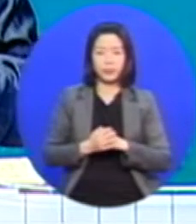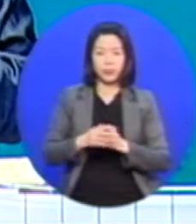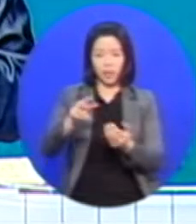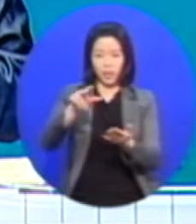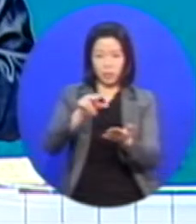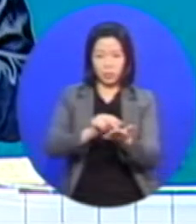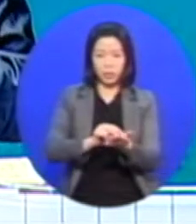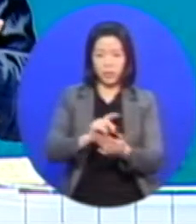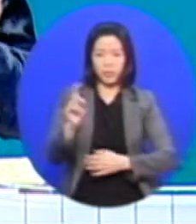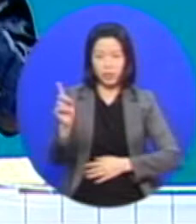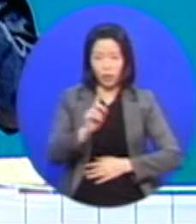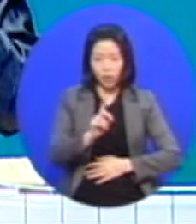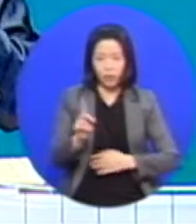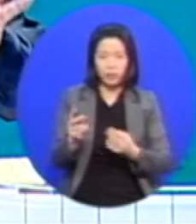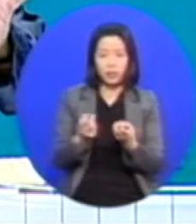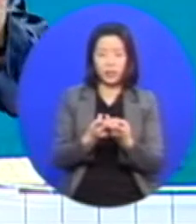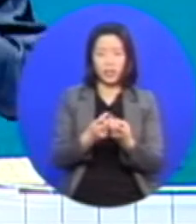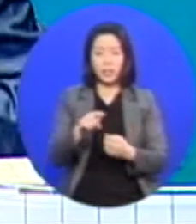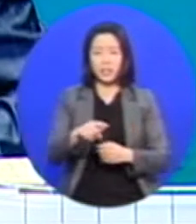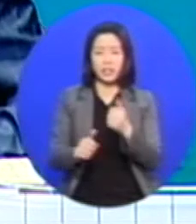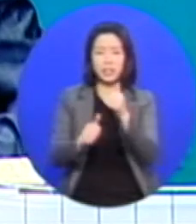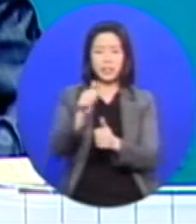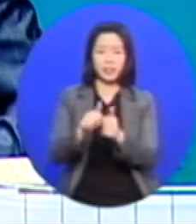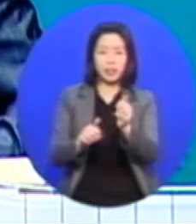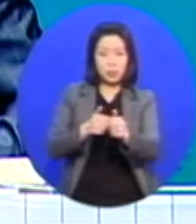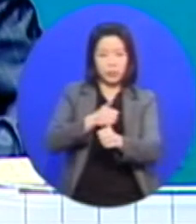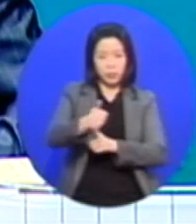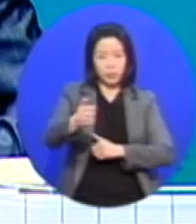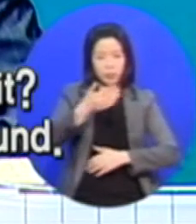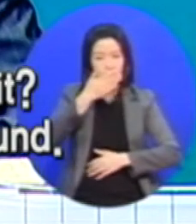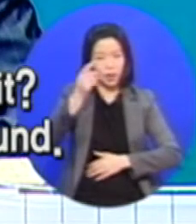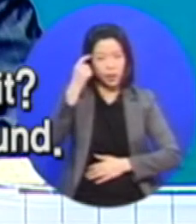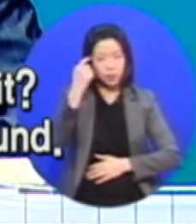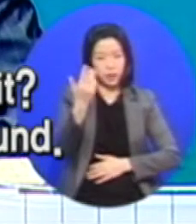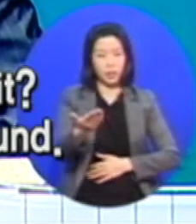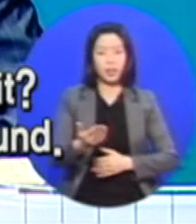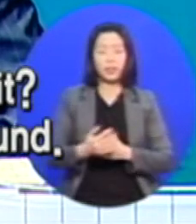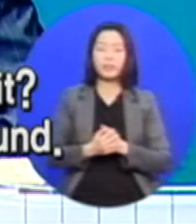문제는 어떻게 이 시험을 이길 수 있느냐는 겁니다